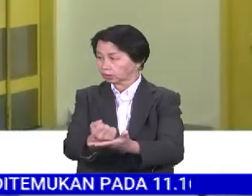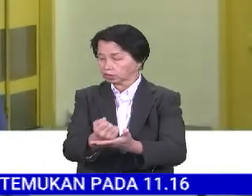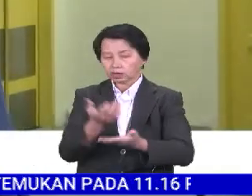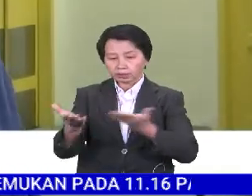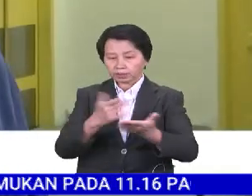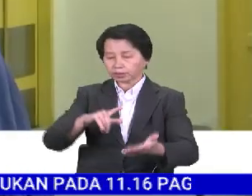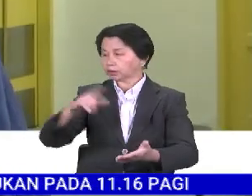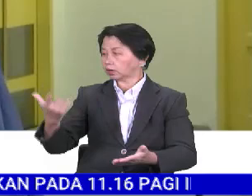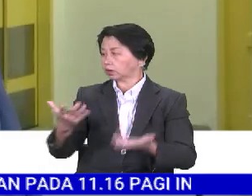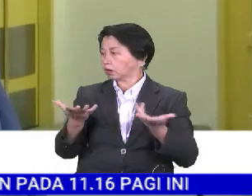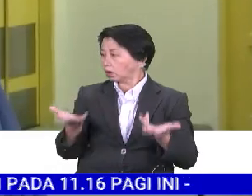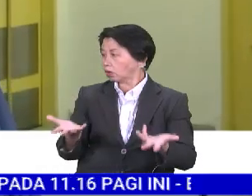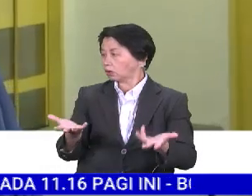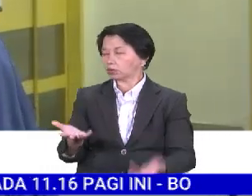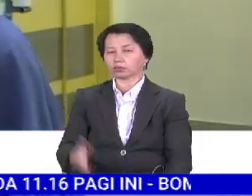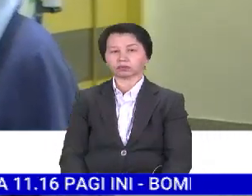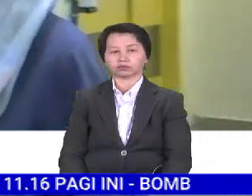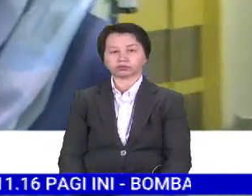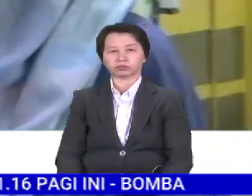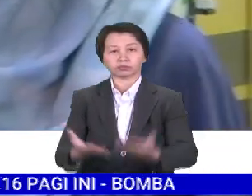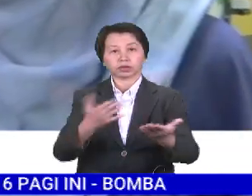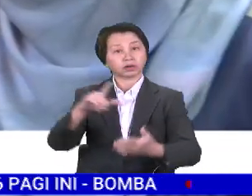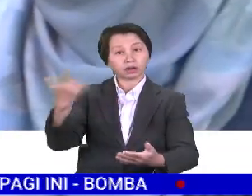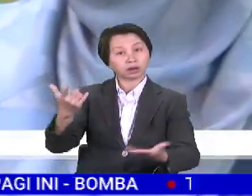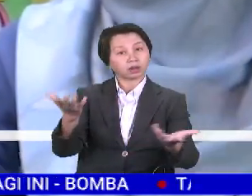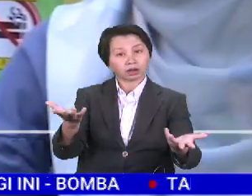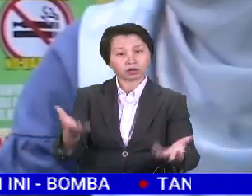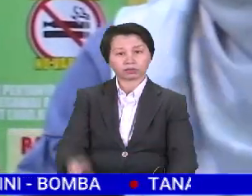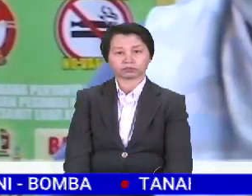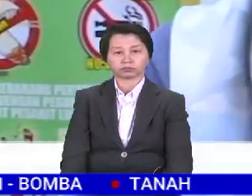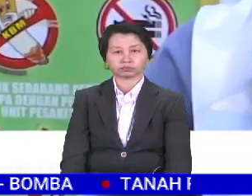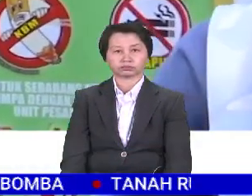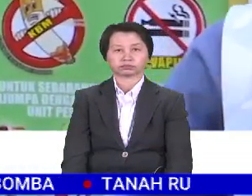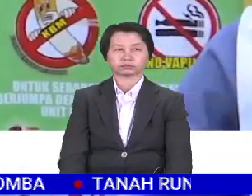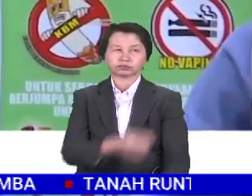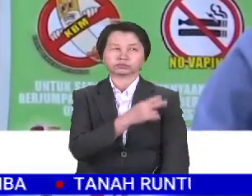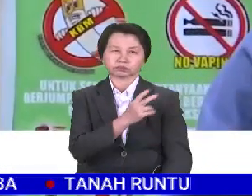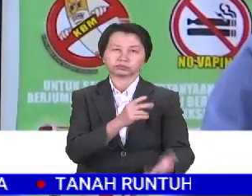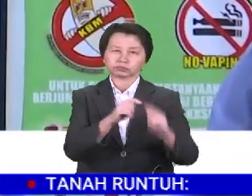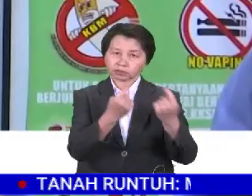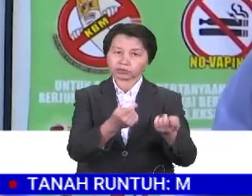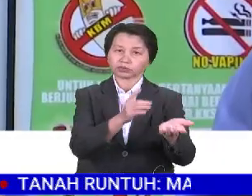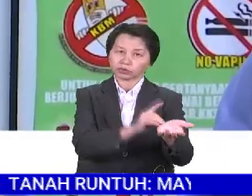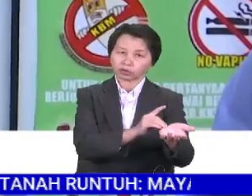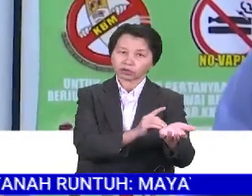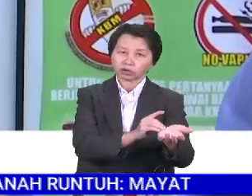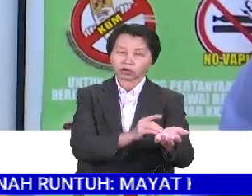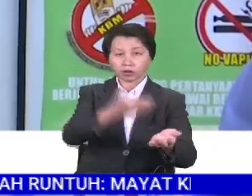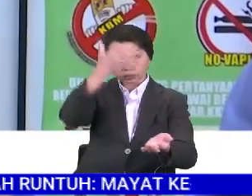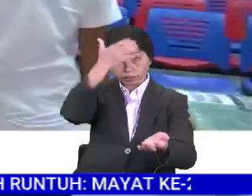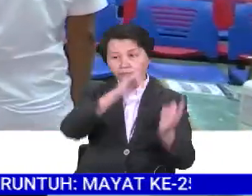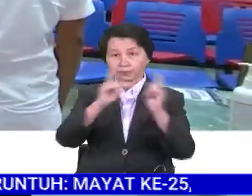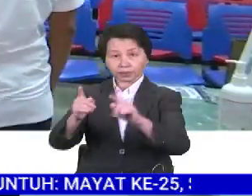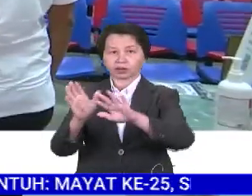perkhidmatan lain yang turut disediakan oleh pihak JKNP? Okey, selain daripada pasukan perubatan yang saya dah sebutkan